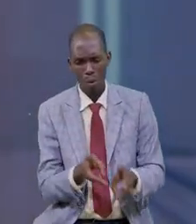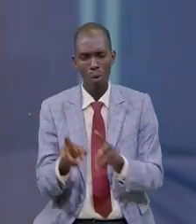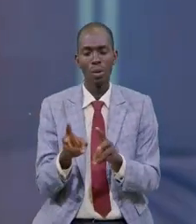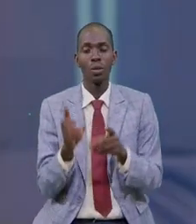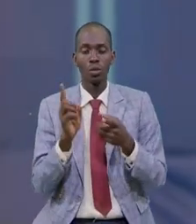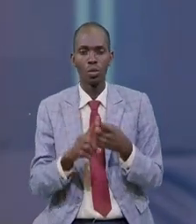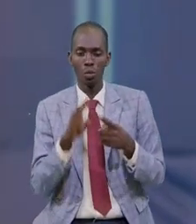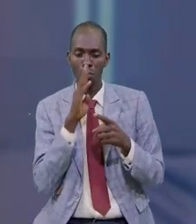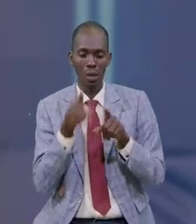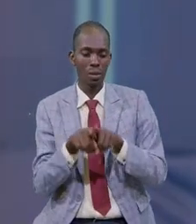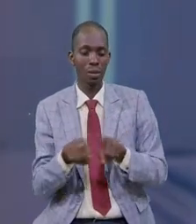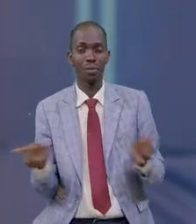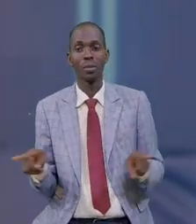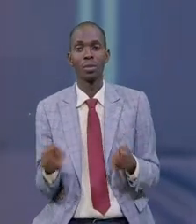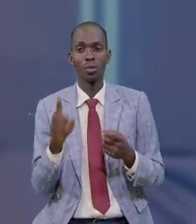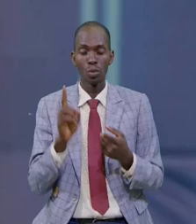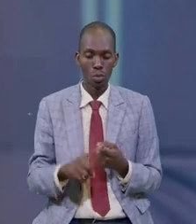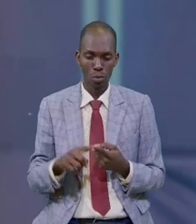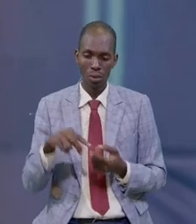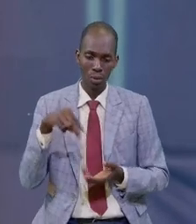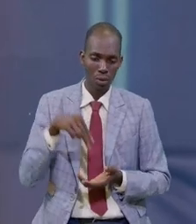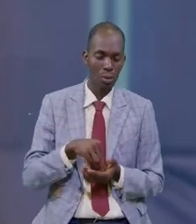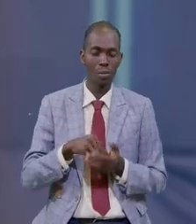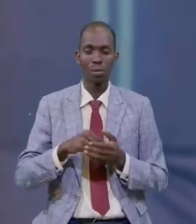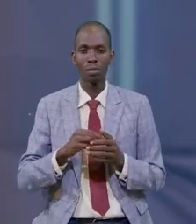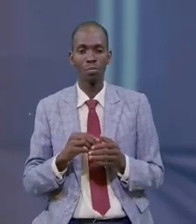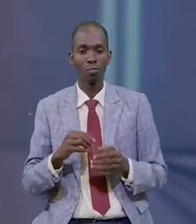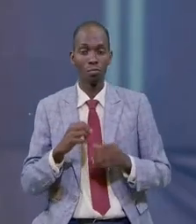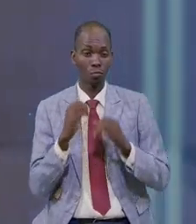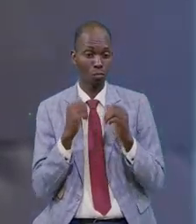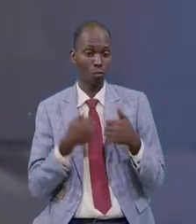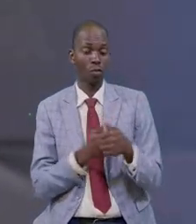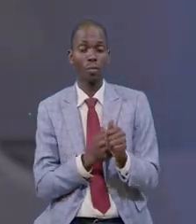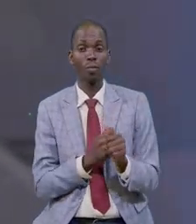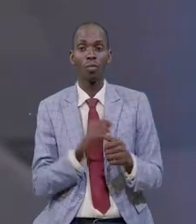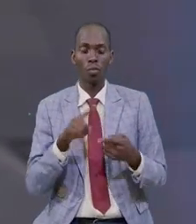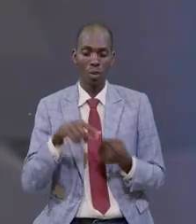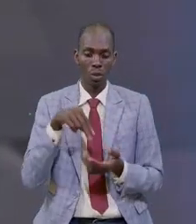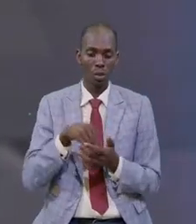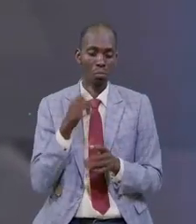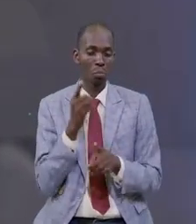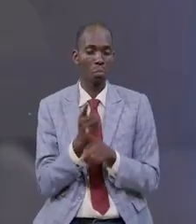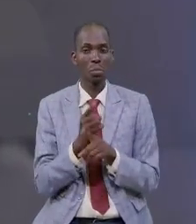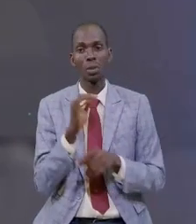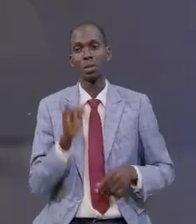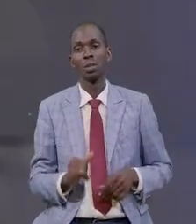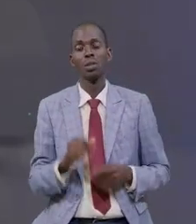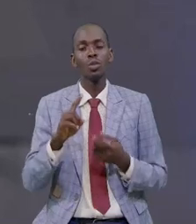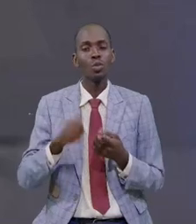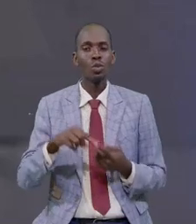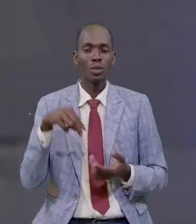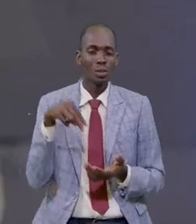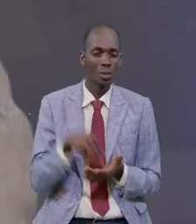se distinguer pour se démarquer pour tenir droit